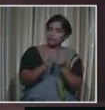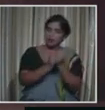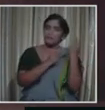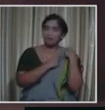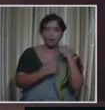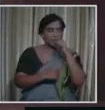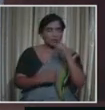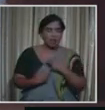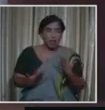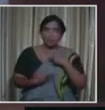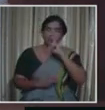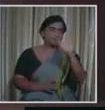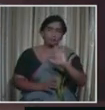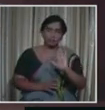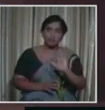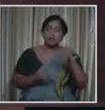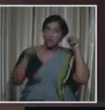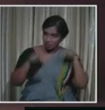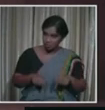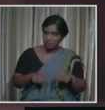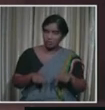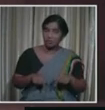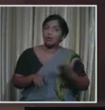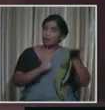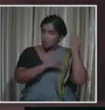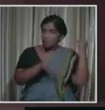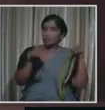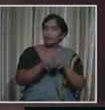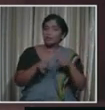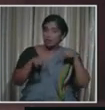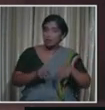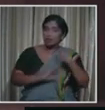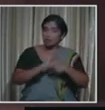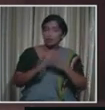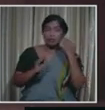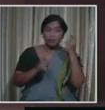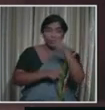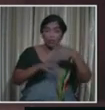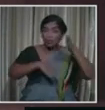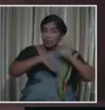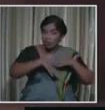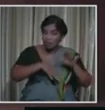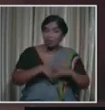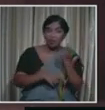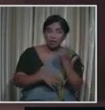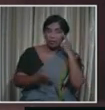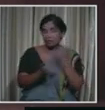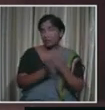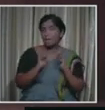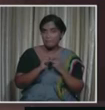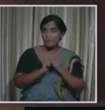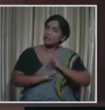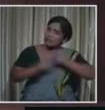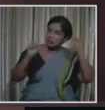api ekilin itu amat kata bagan. Adat, eda wagema, apirate samaan janata muna di tibena, artike pidin teriwa